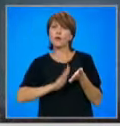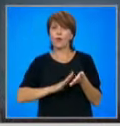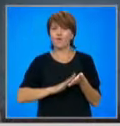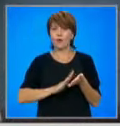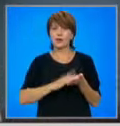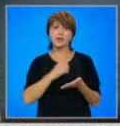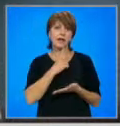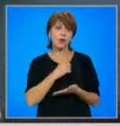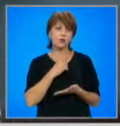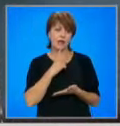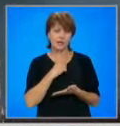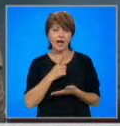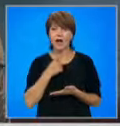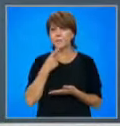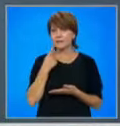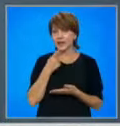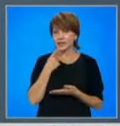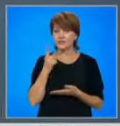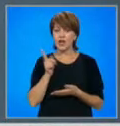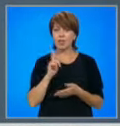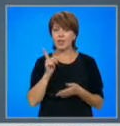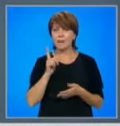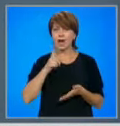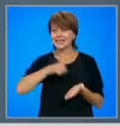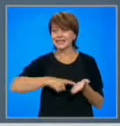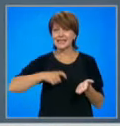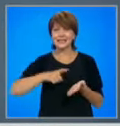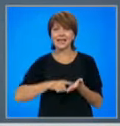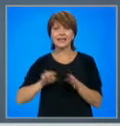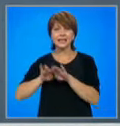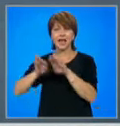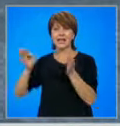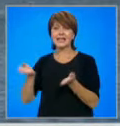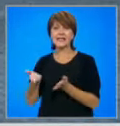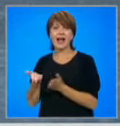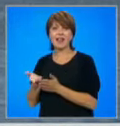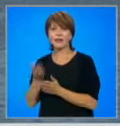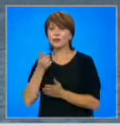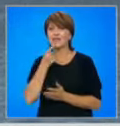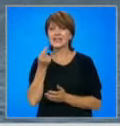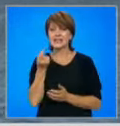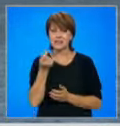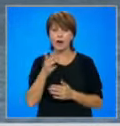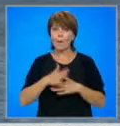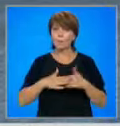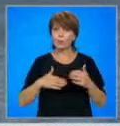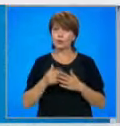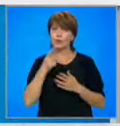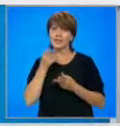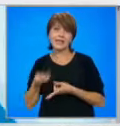условия. Съобщава се, че няма засегнати складове за зърно и към момента подготовката за износ на стоката продължава.